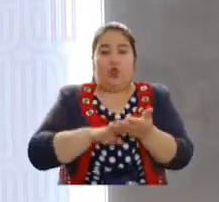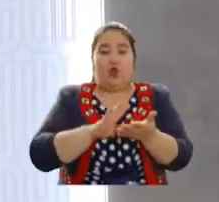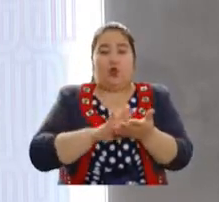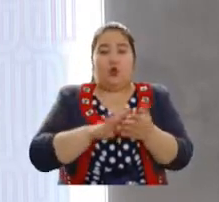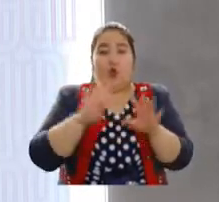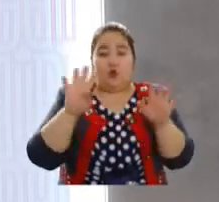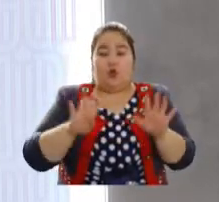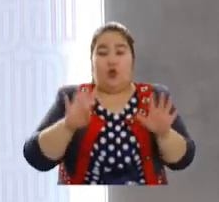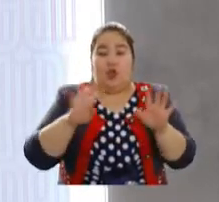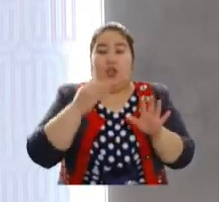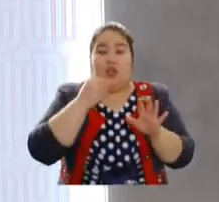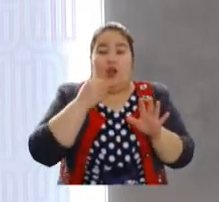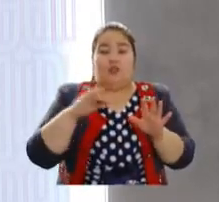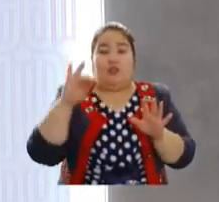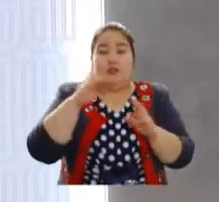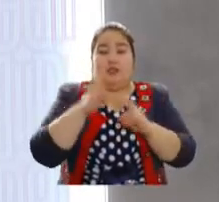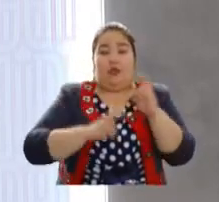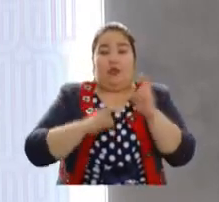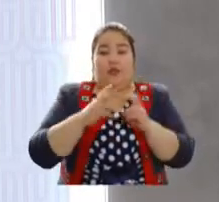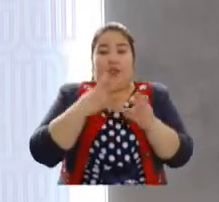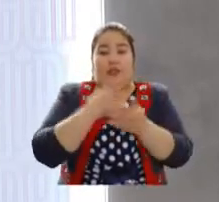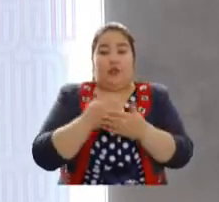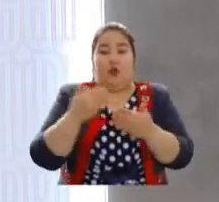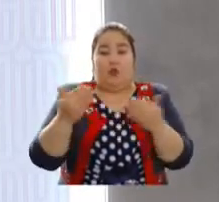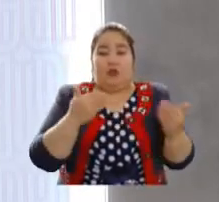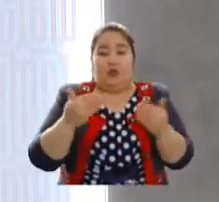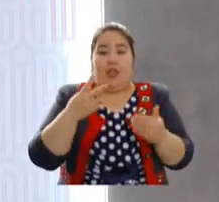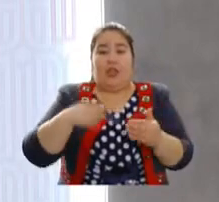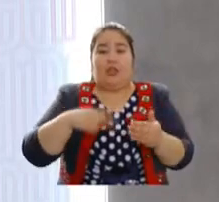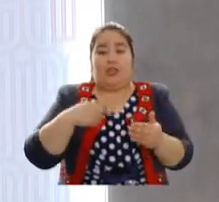9 oyligida oziq-ovqat sanoat korxonalari tomonidan